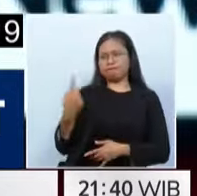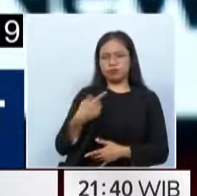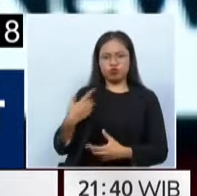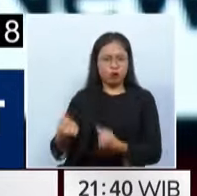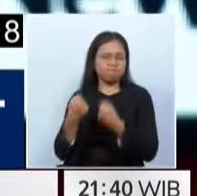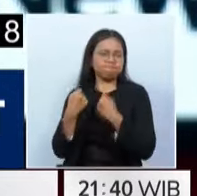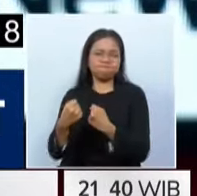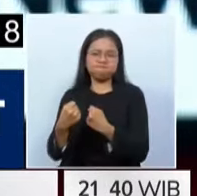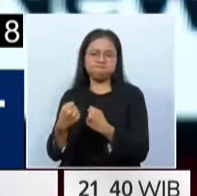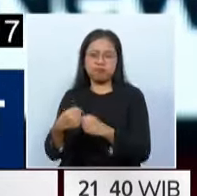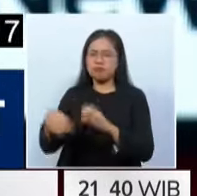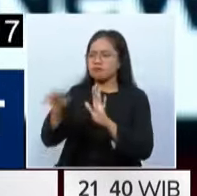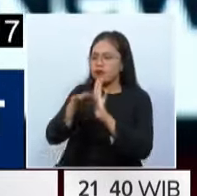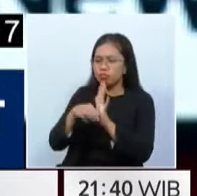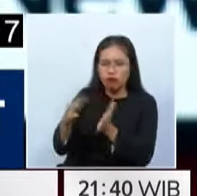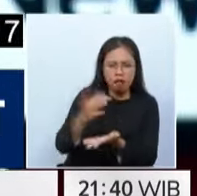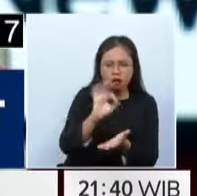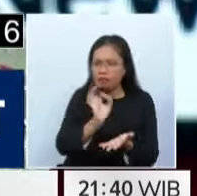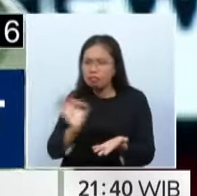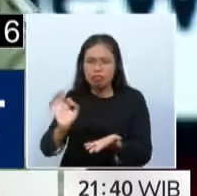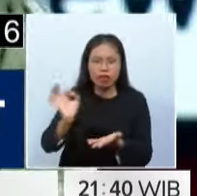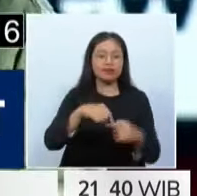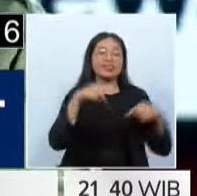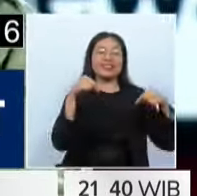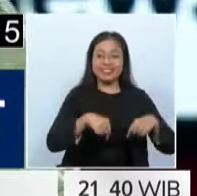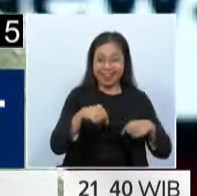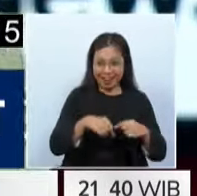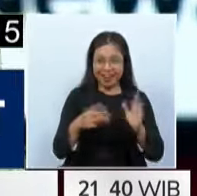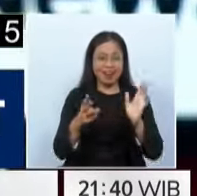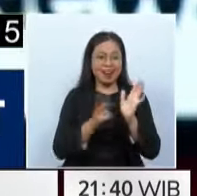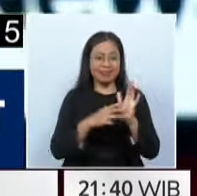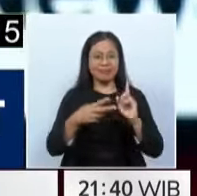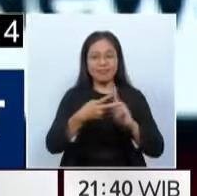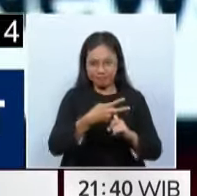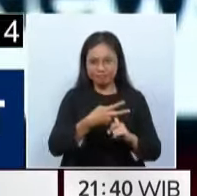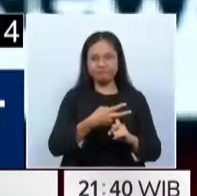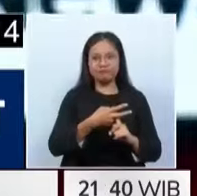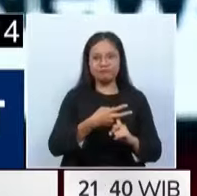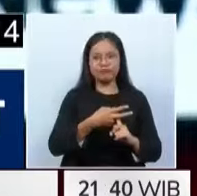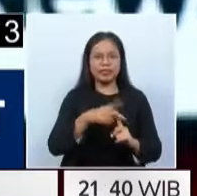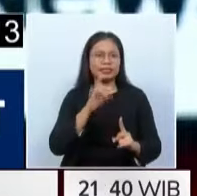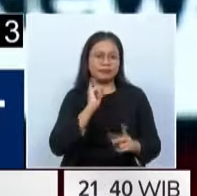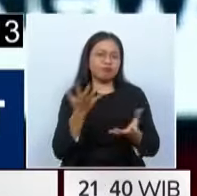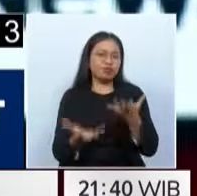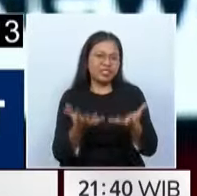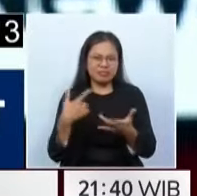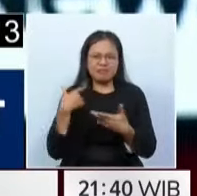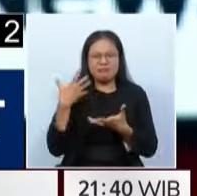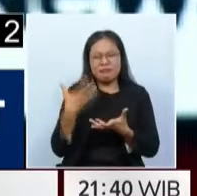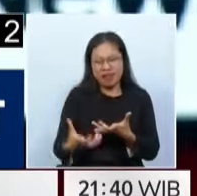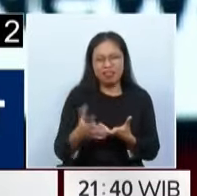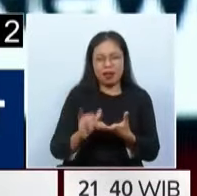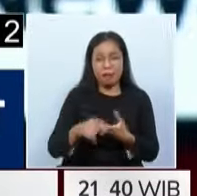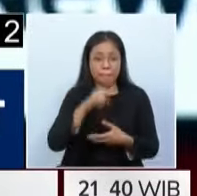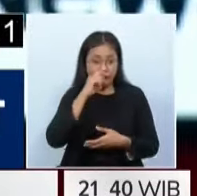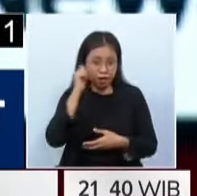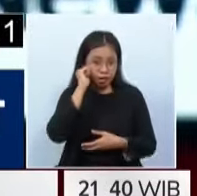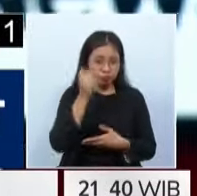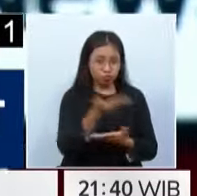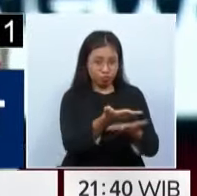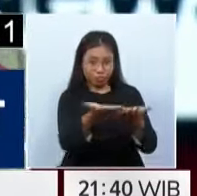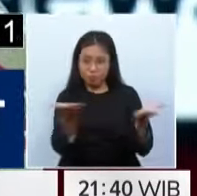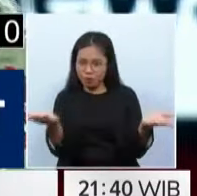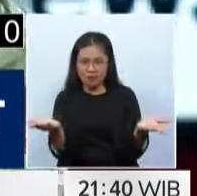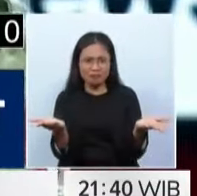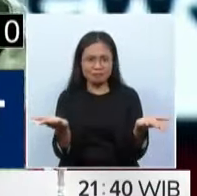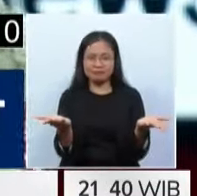eh minimum essential for kita memang kemungkinan akan berat untuk bisa terpenuhi maka Bapak Ibu dalam konteks